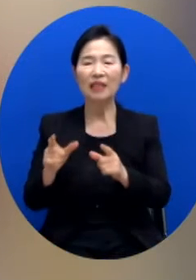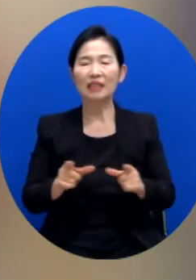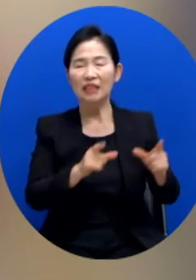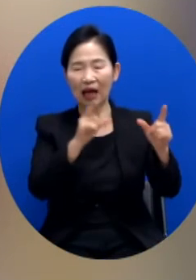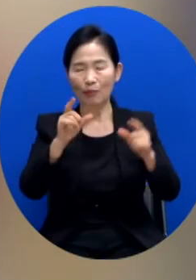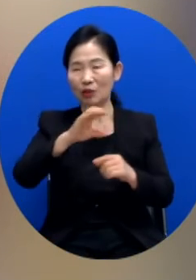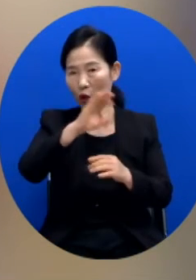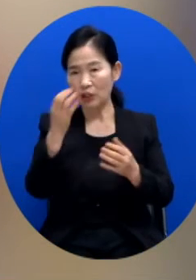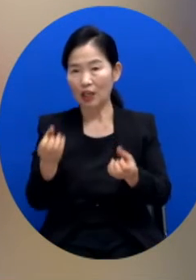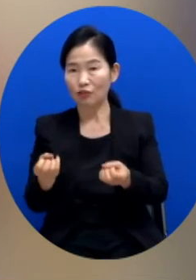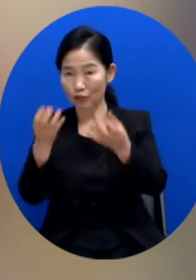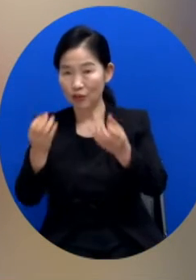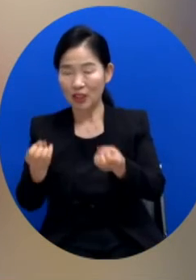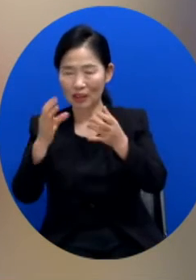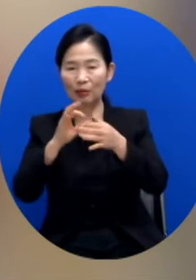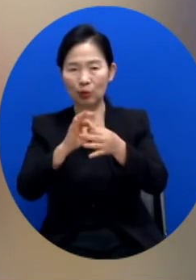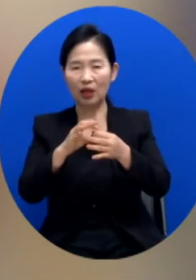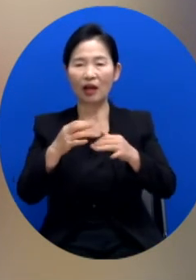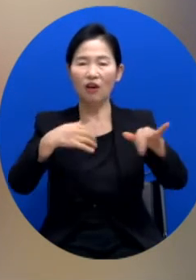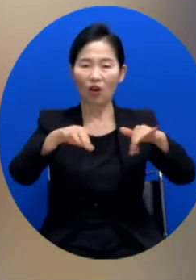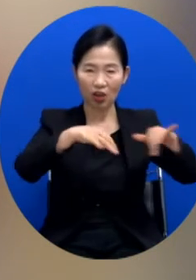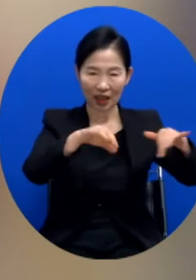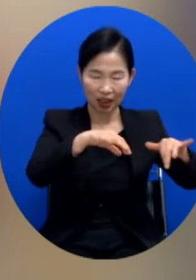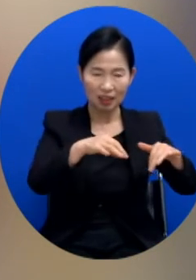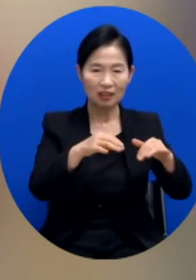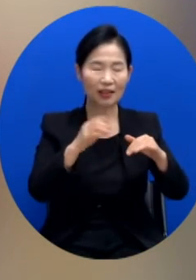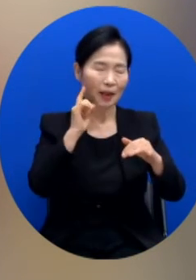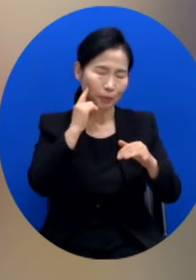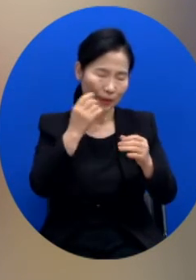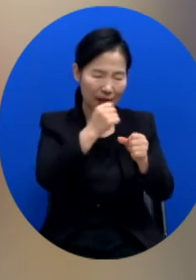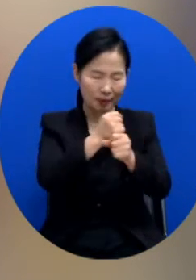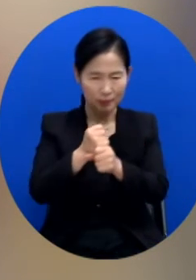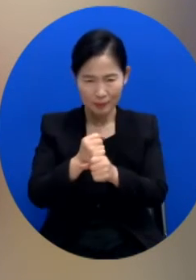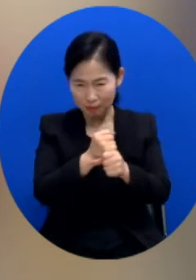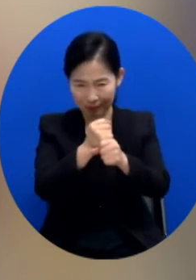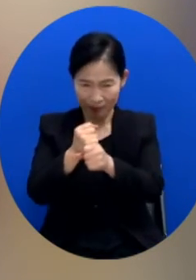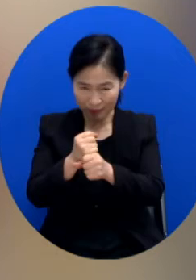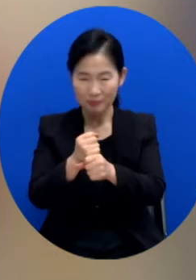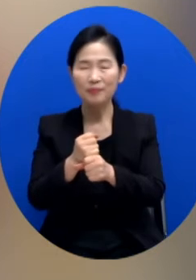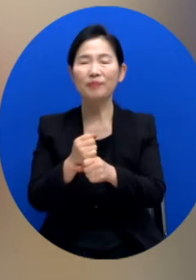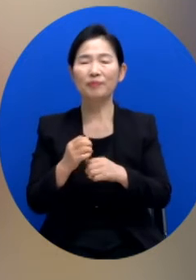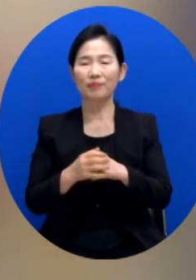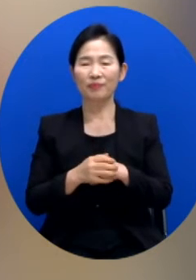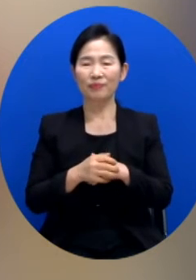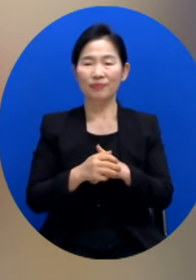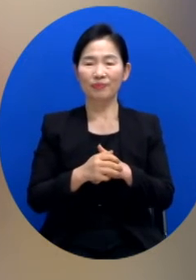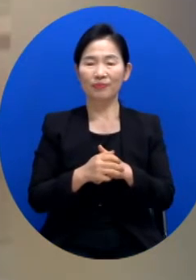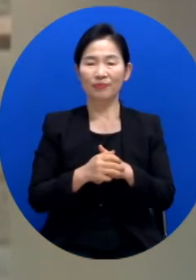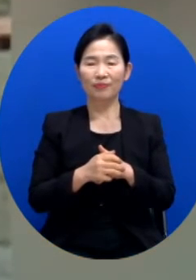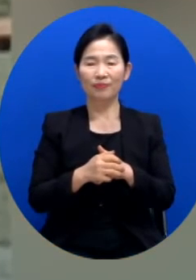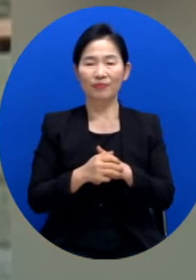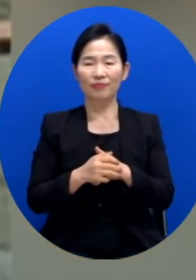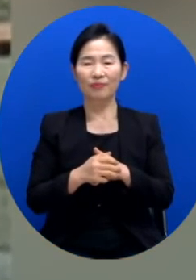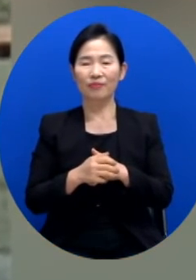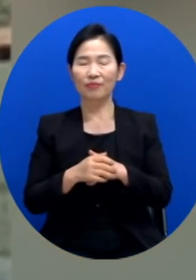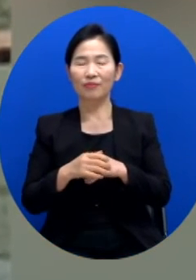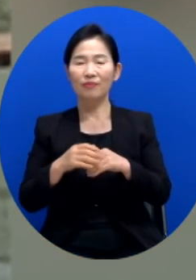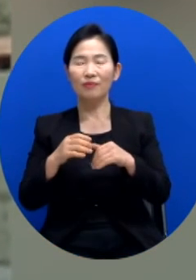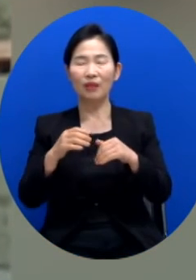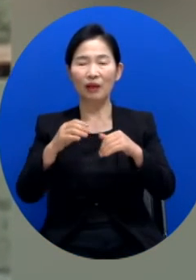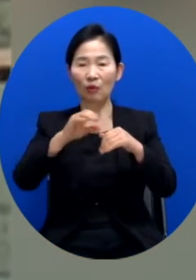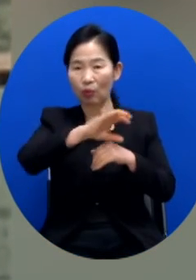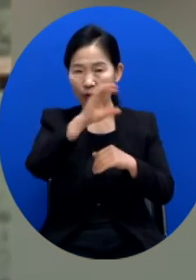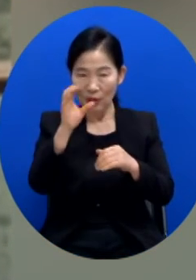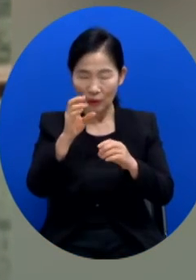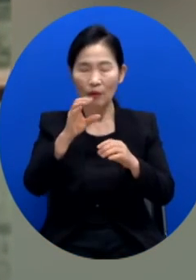통해 거리를 장식하고 지역 자영업 상가의 크리스마스 트리를 지원하기로 했습니다 고로 날 고로 어려움을 겪고